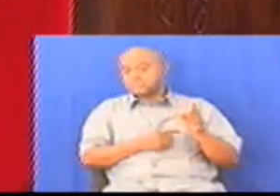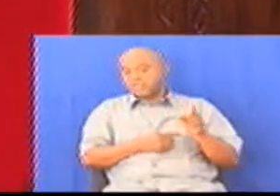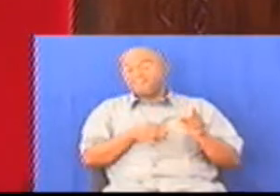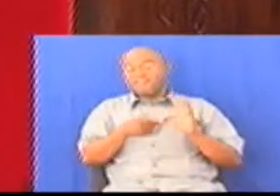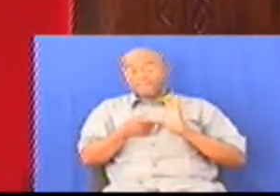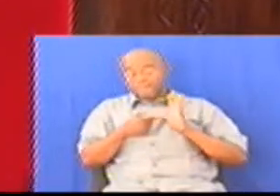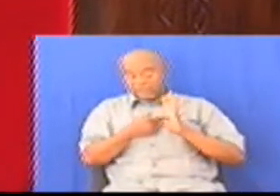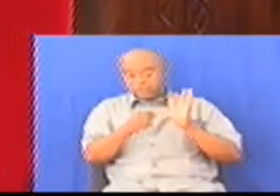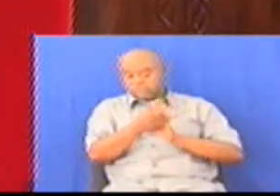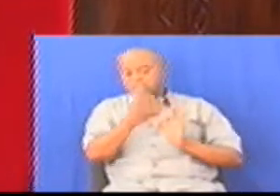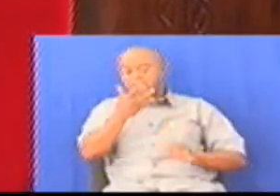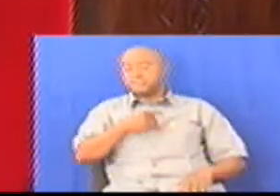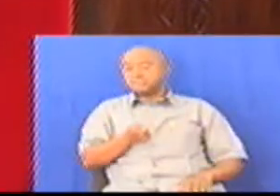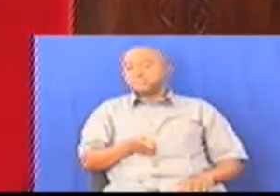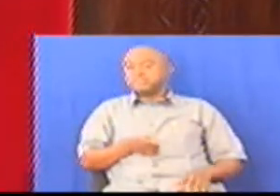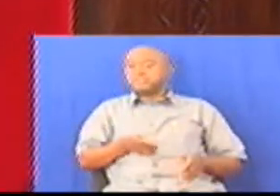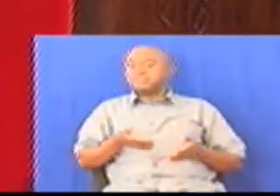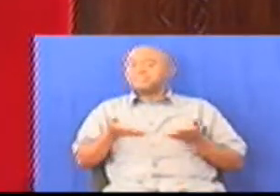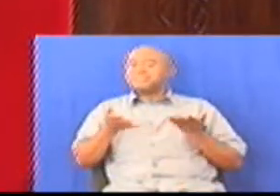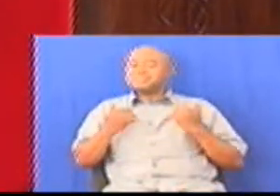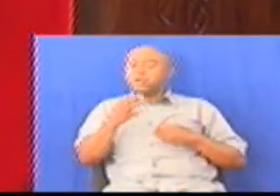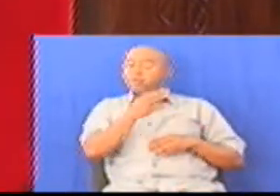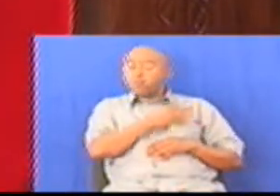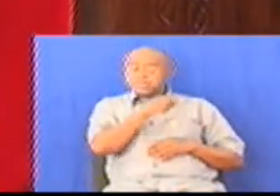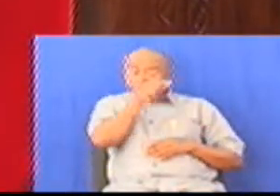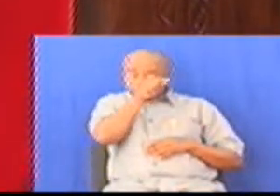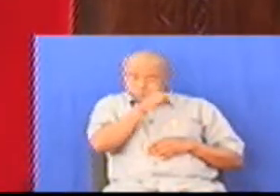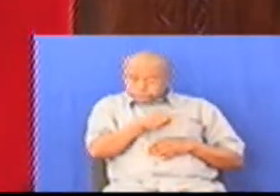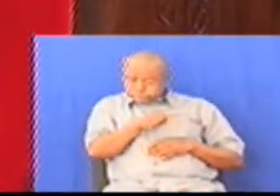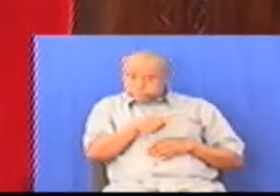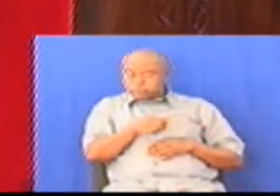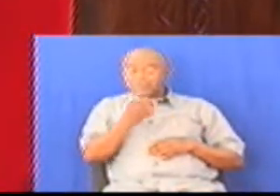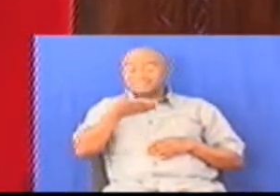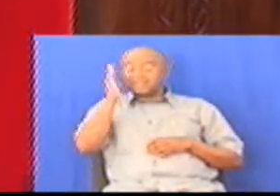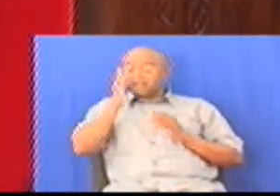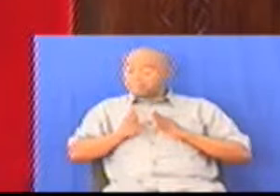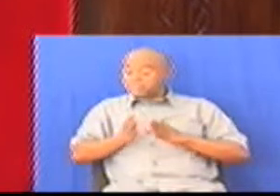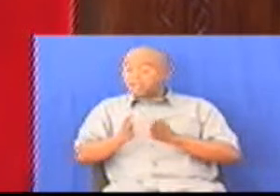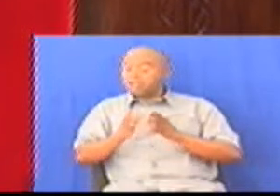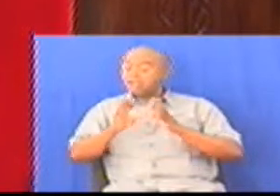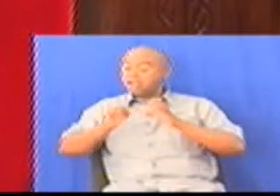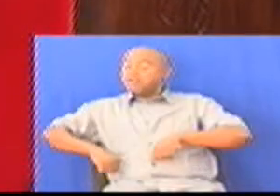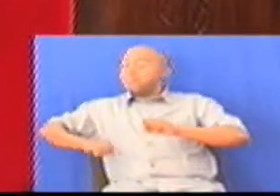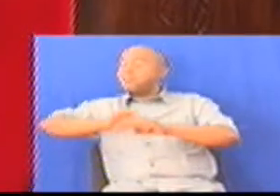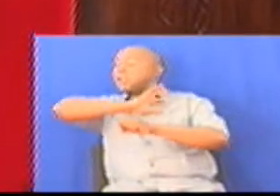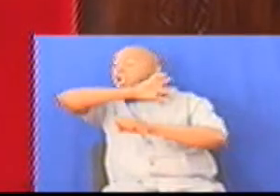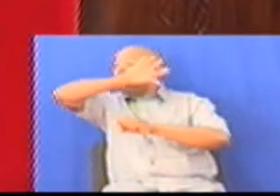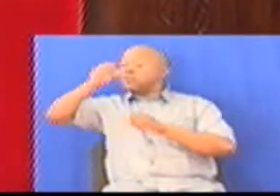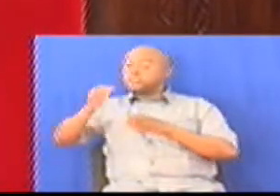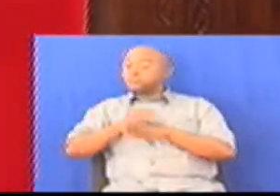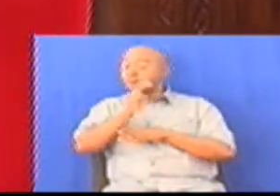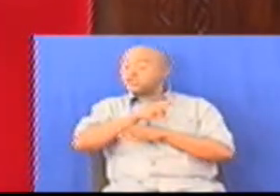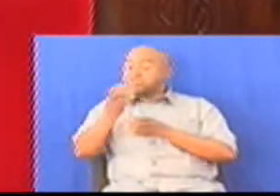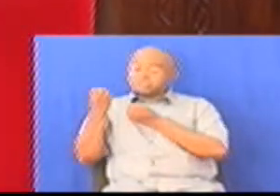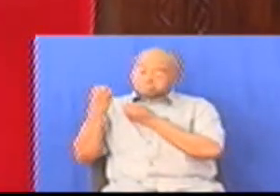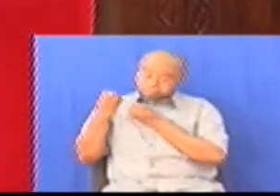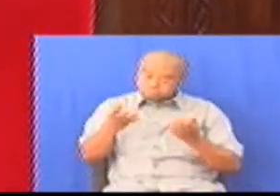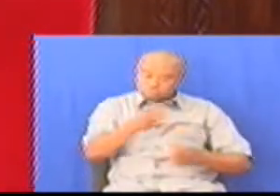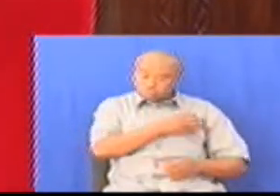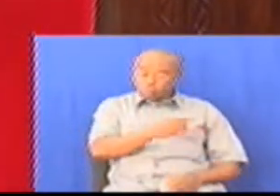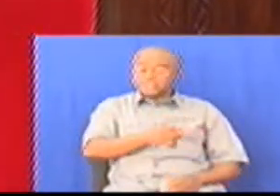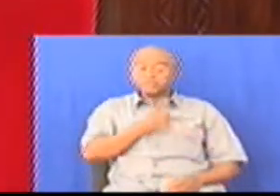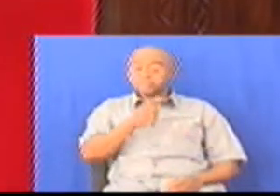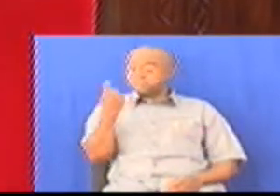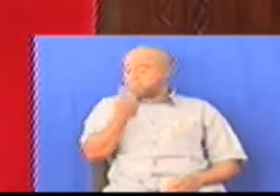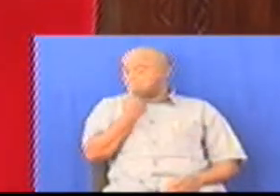hivyo. Kitendo cha kumlimbikizia waziri mwenye dhamana na serikali za mitaa mamlaka yote kuhusu hatima ya halmashauri na serikali za mitaa bila